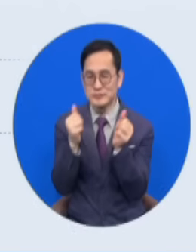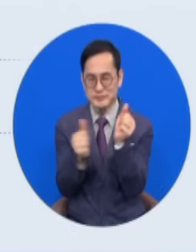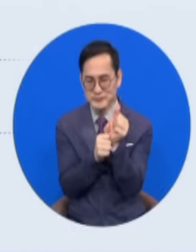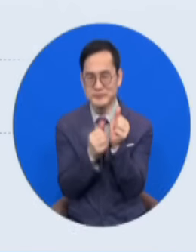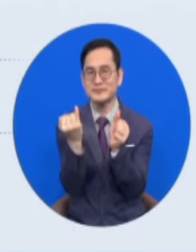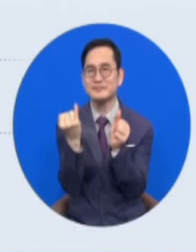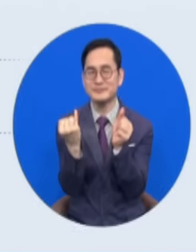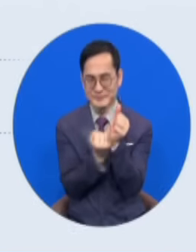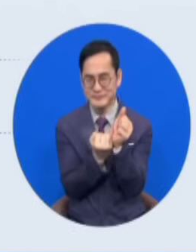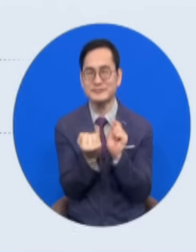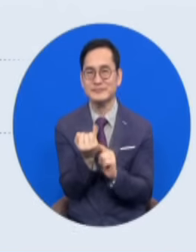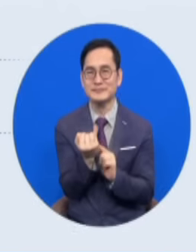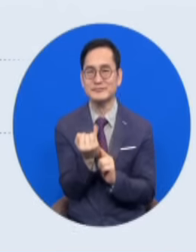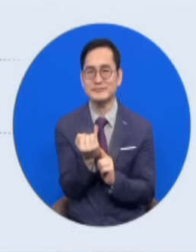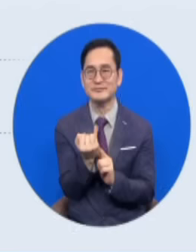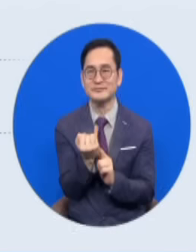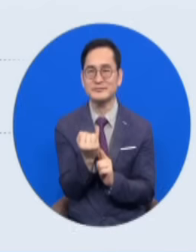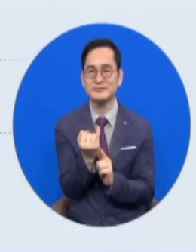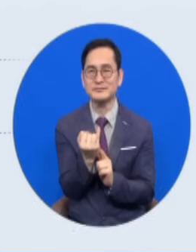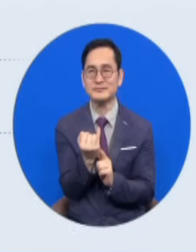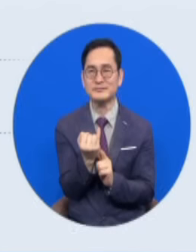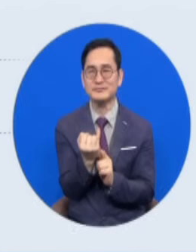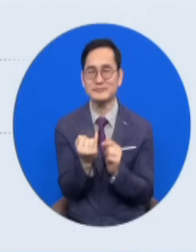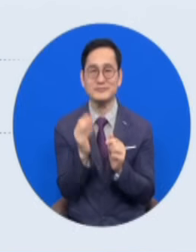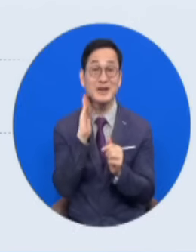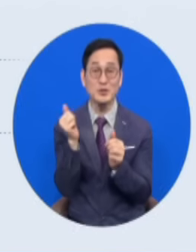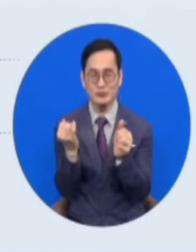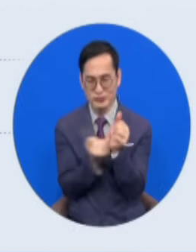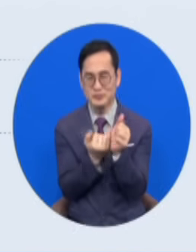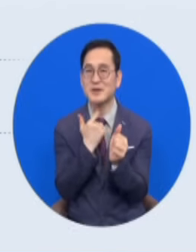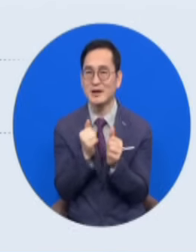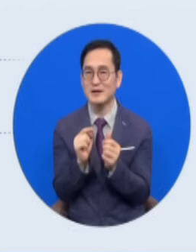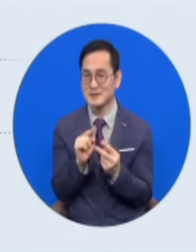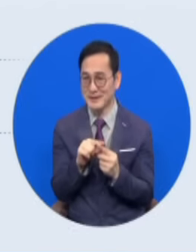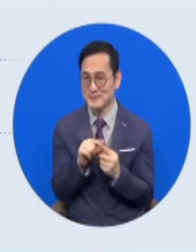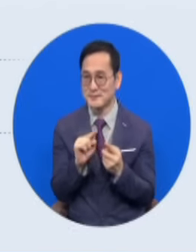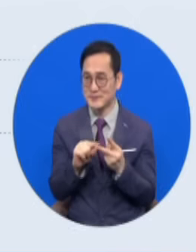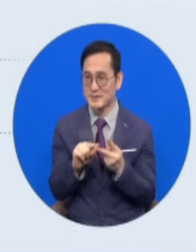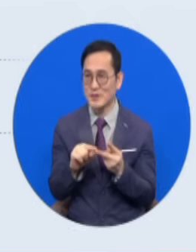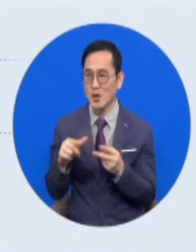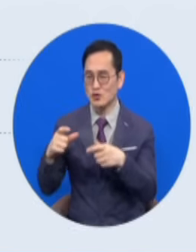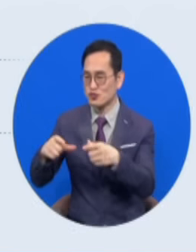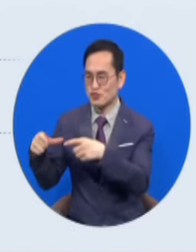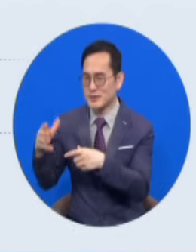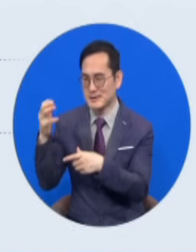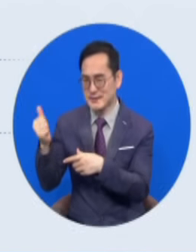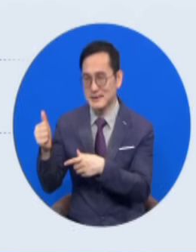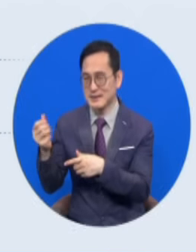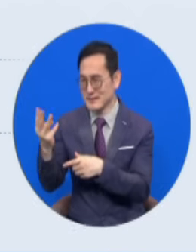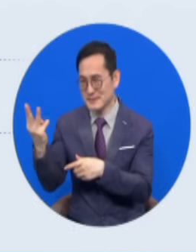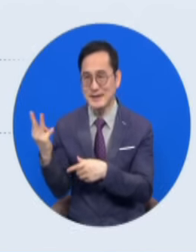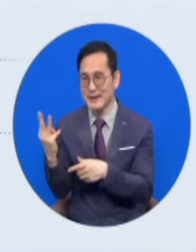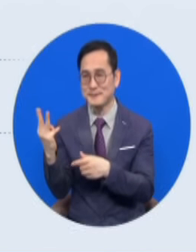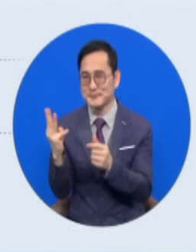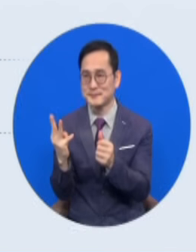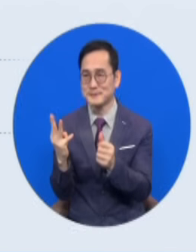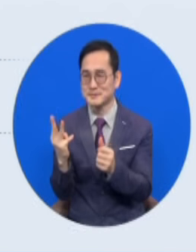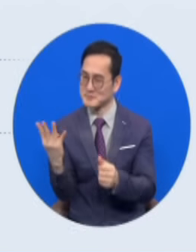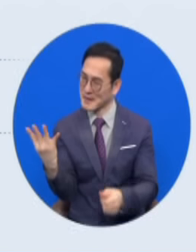부통령이 가장 대두되고 있고요. 주지사 3인방도 뜨고 있다고 합니다. 그런데 일단 바이든